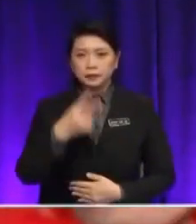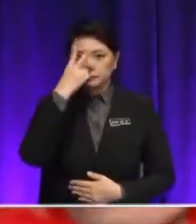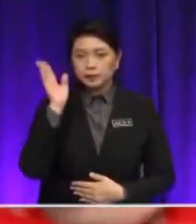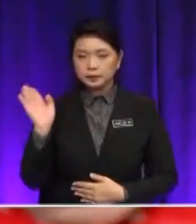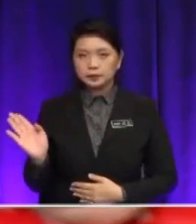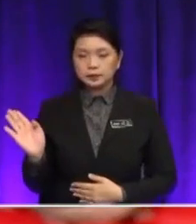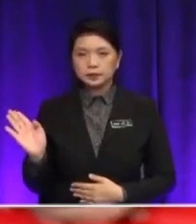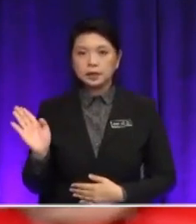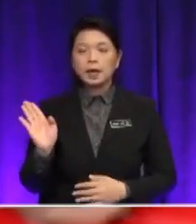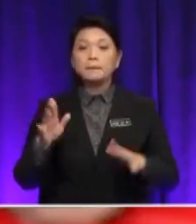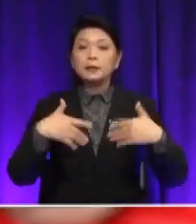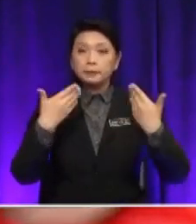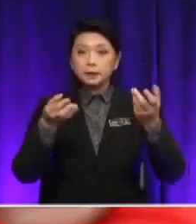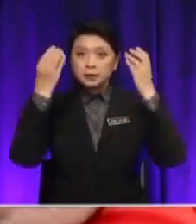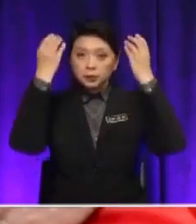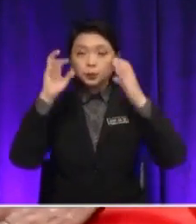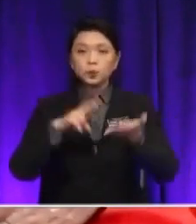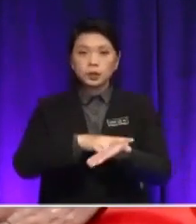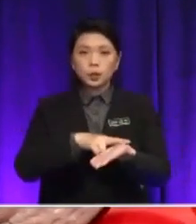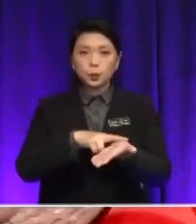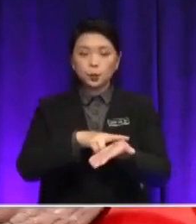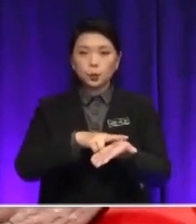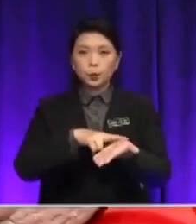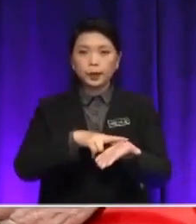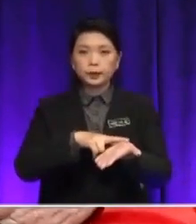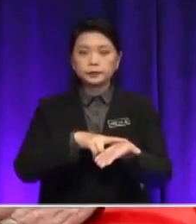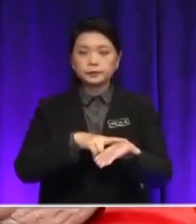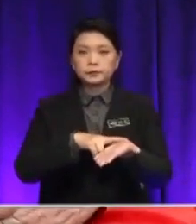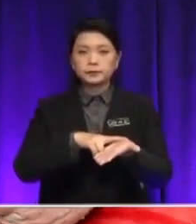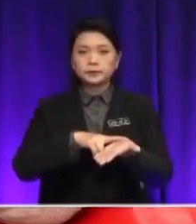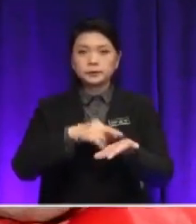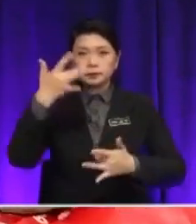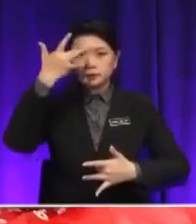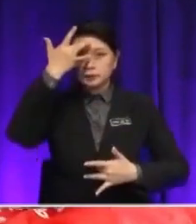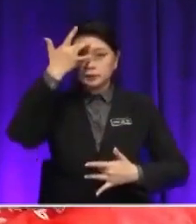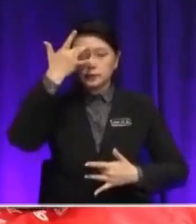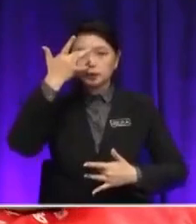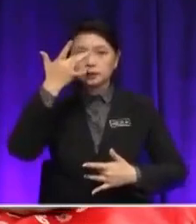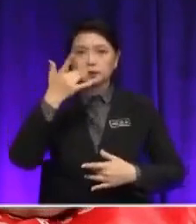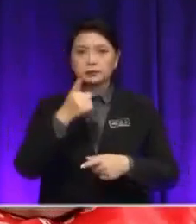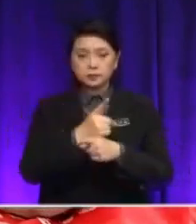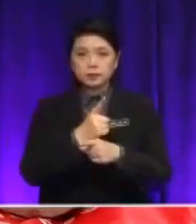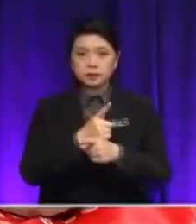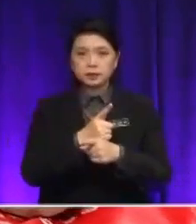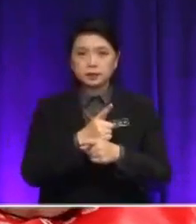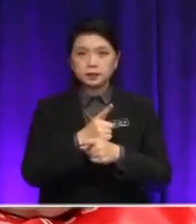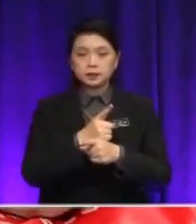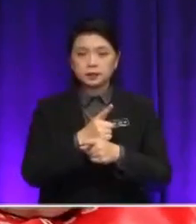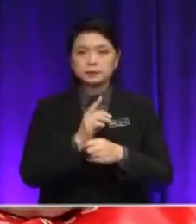Okey. Akmal, ke kiri boleh tak? Tak boleh cikgu. Boleh, sakit Sakit cikgu. Ke sini boleh?